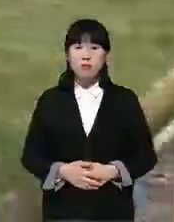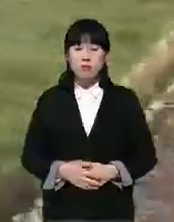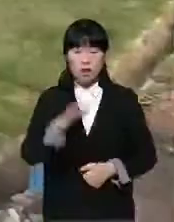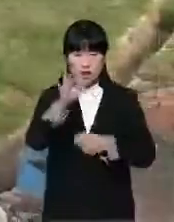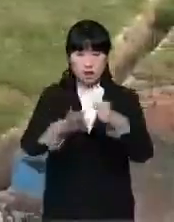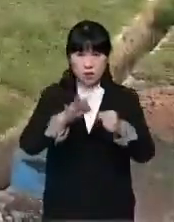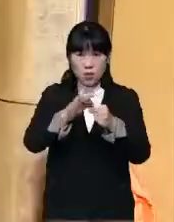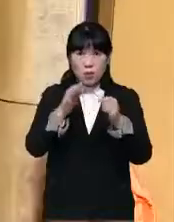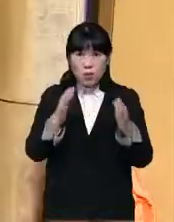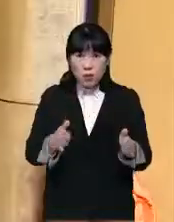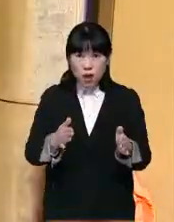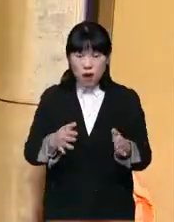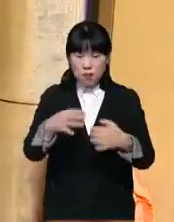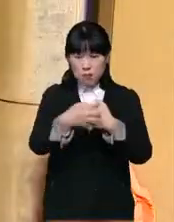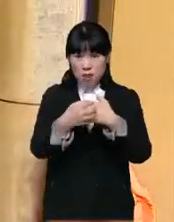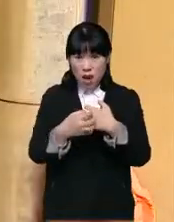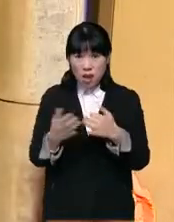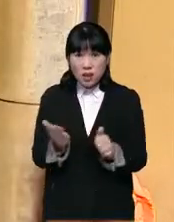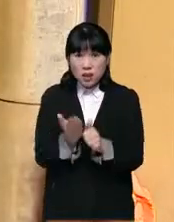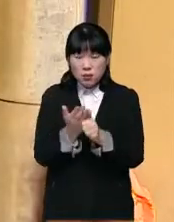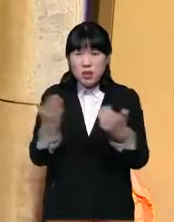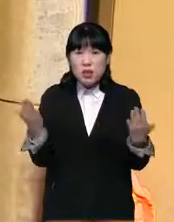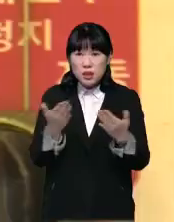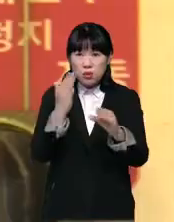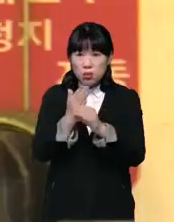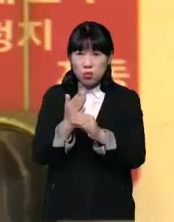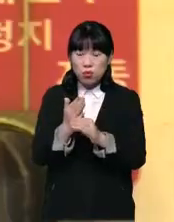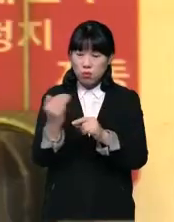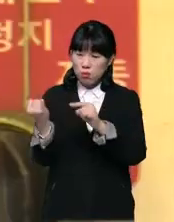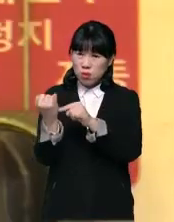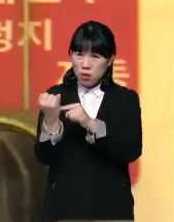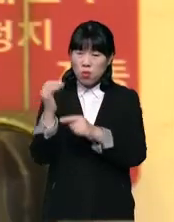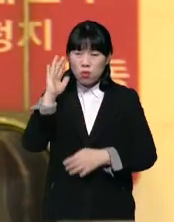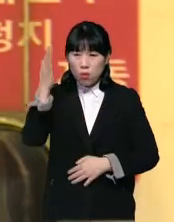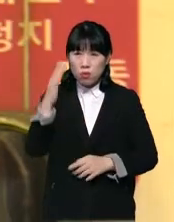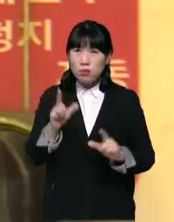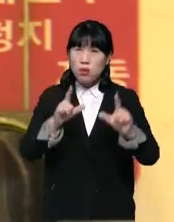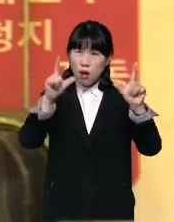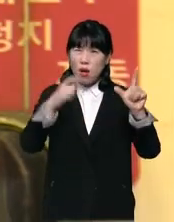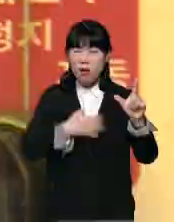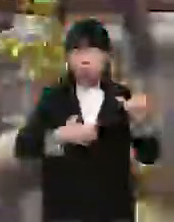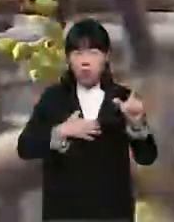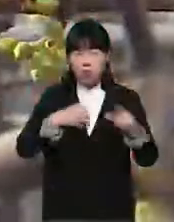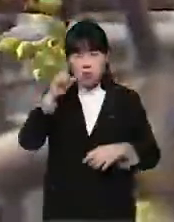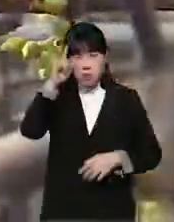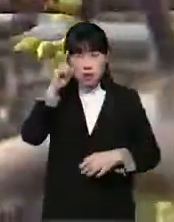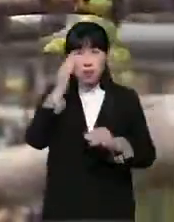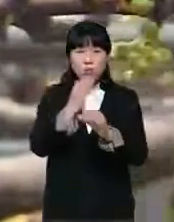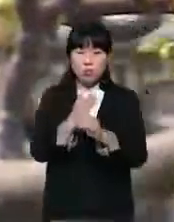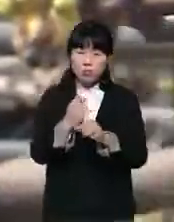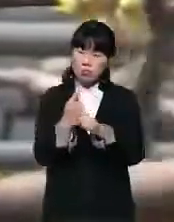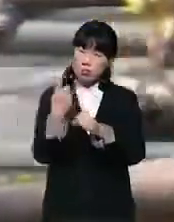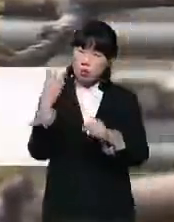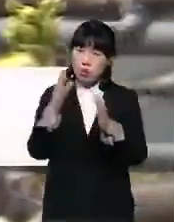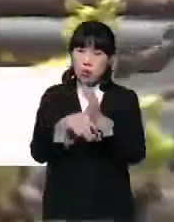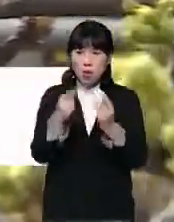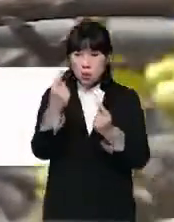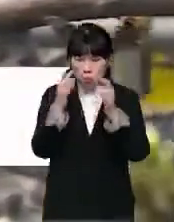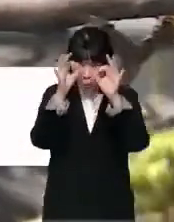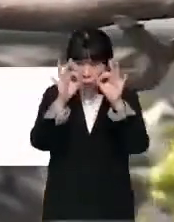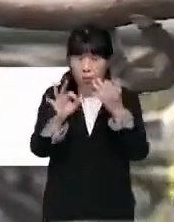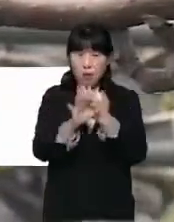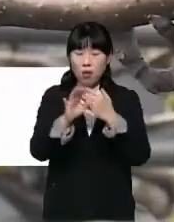10년째 배 농사를 하고 있는 정 정민 씨는 요즘 날씨 걱정이 태산입니다 예년 같으면 이달 중순에 나 필